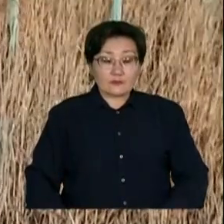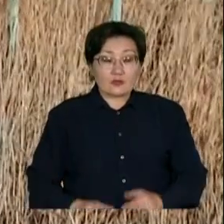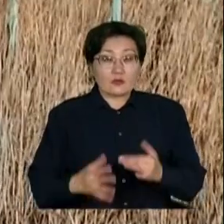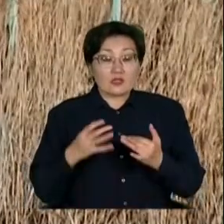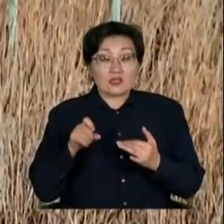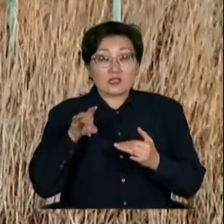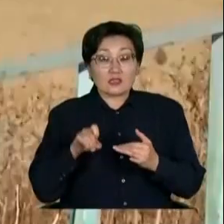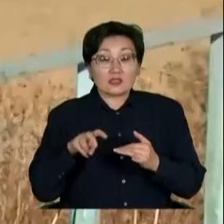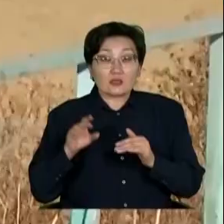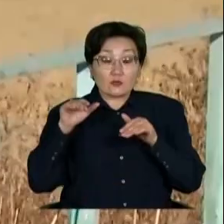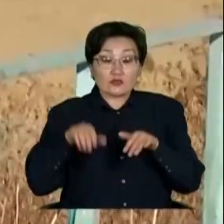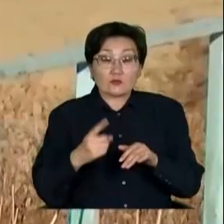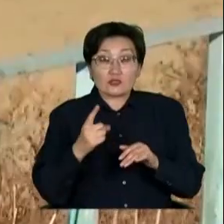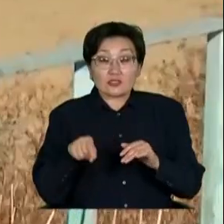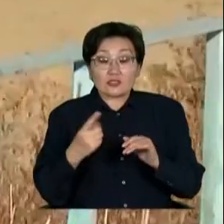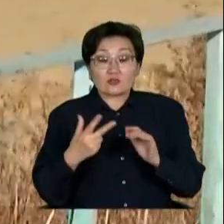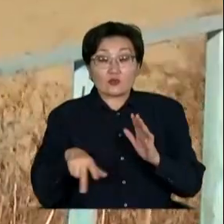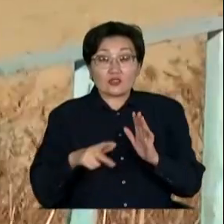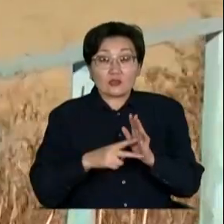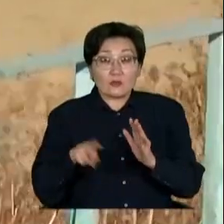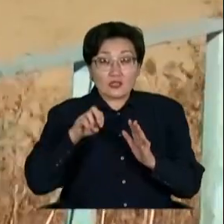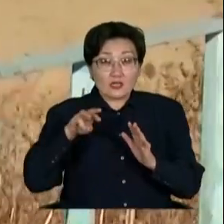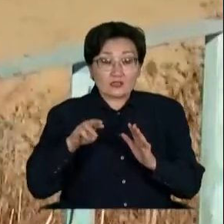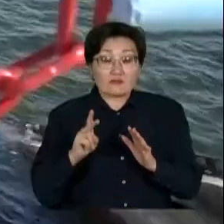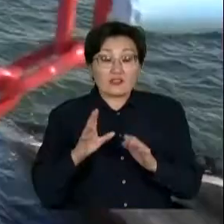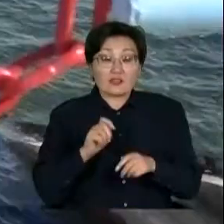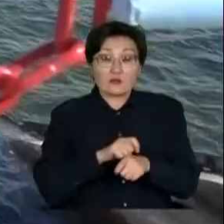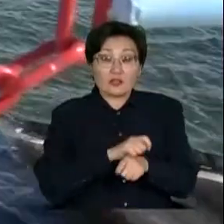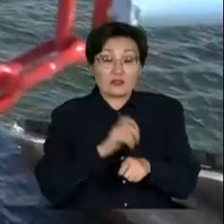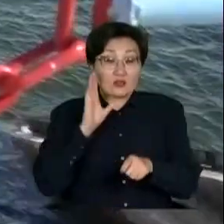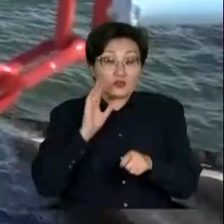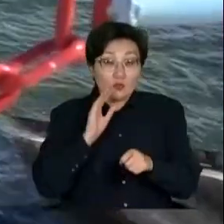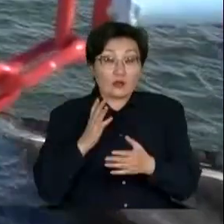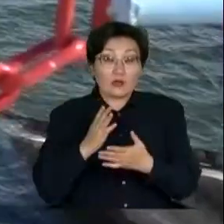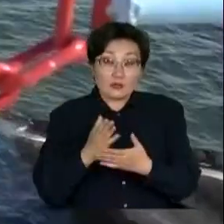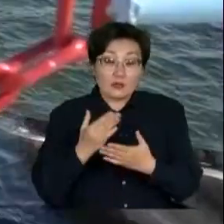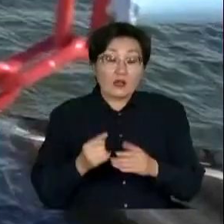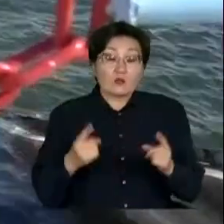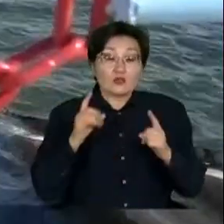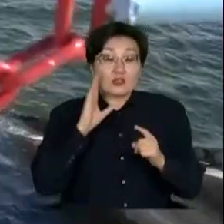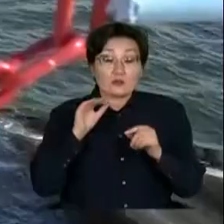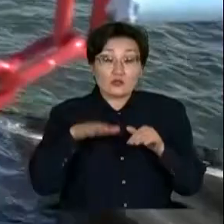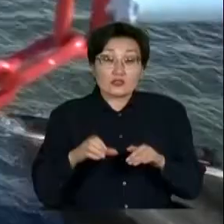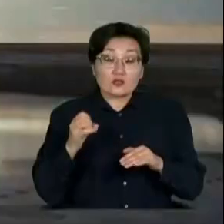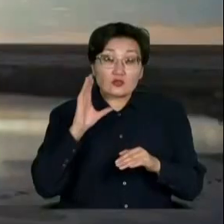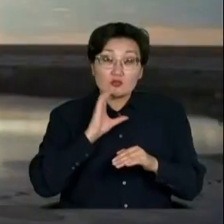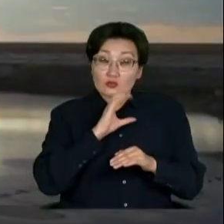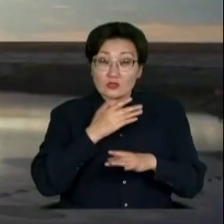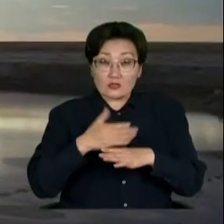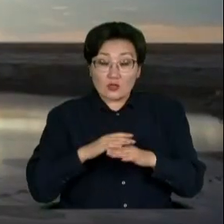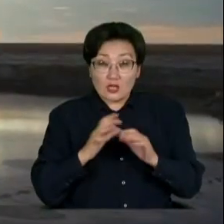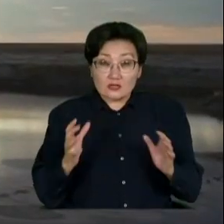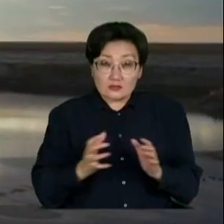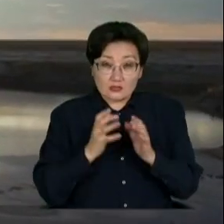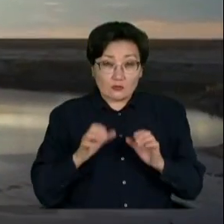Бұйыл Арал теңізіне 1,138 миллиард текше метр су келген. Қазіргі таңда Алыбайдының солтүстік бөлігін сақтап қалуға